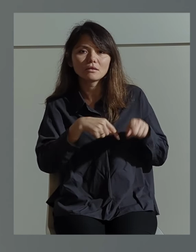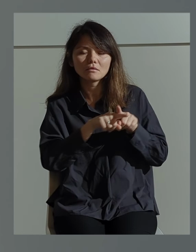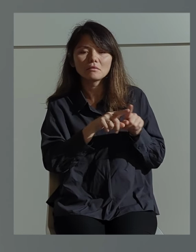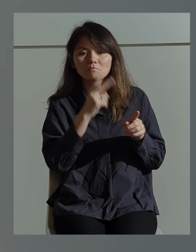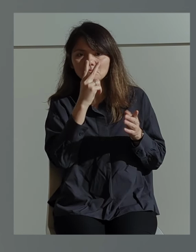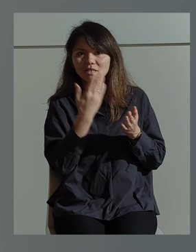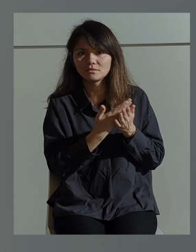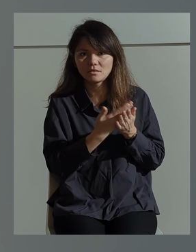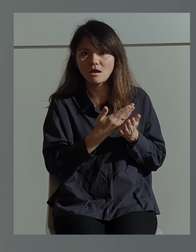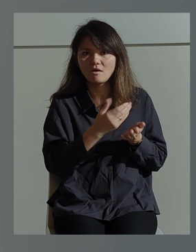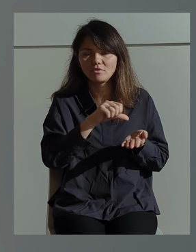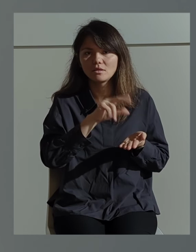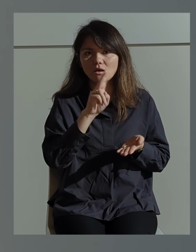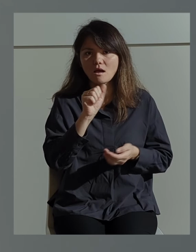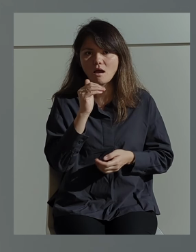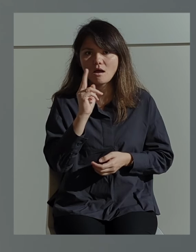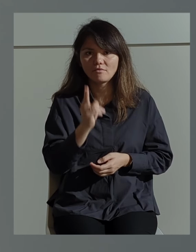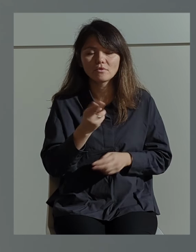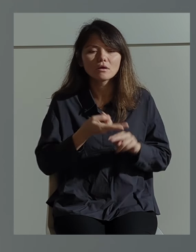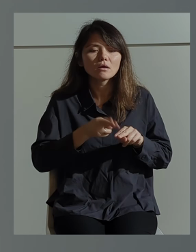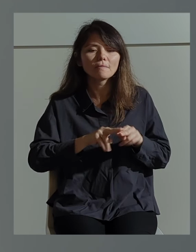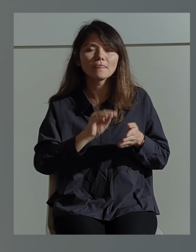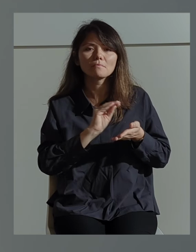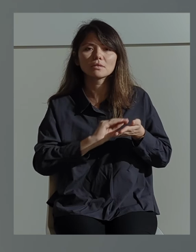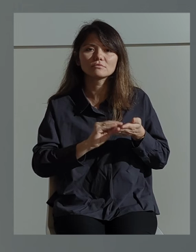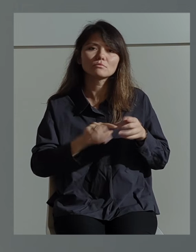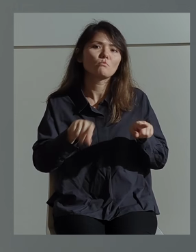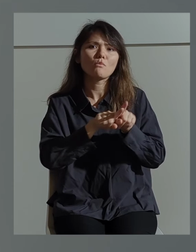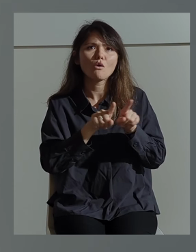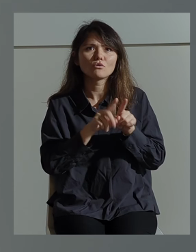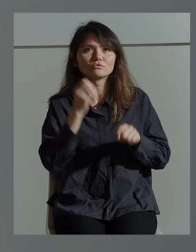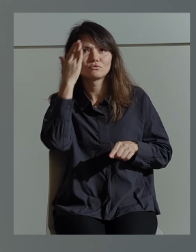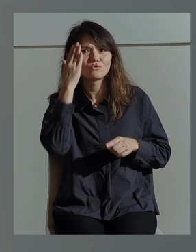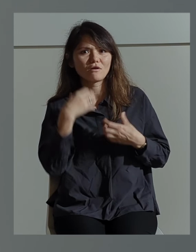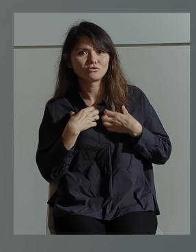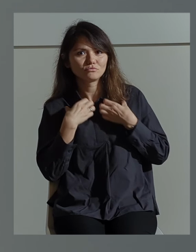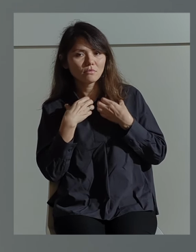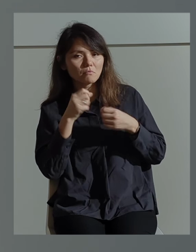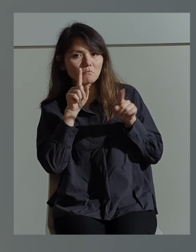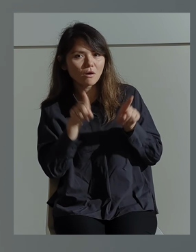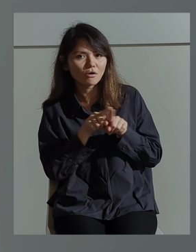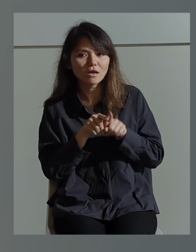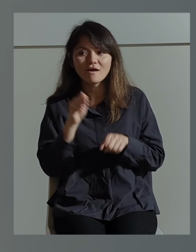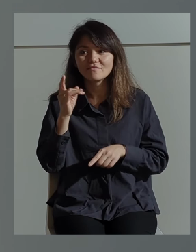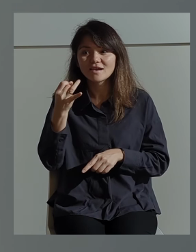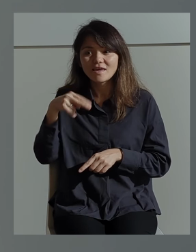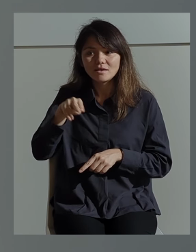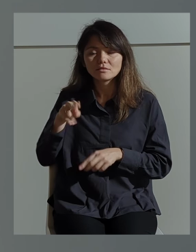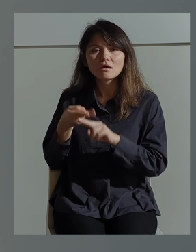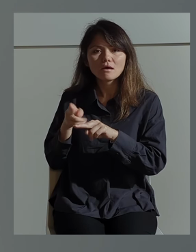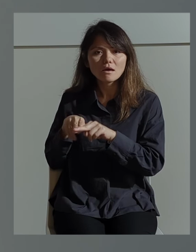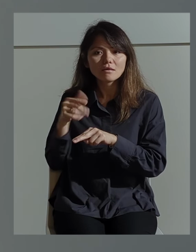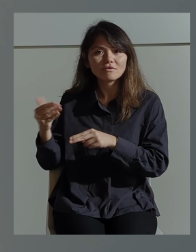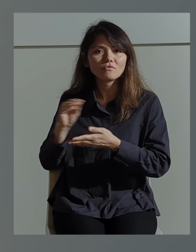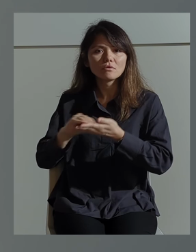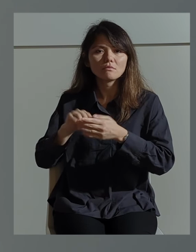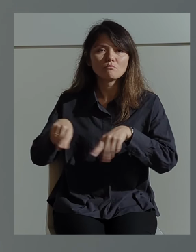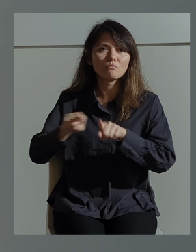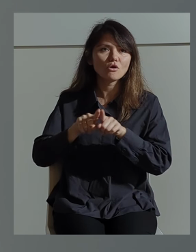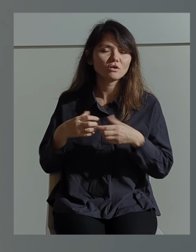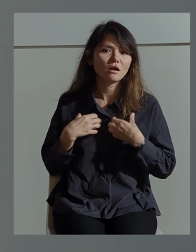кафке потому что это произведение похоже на кошмарный сон Фрейд это произведение похожее на